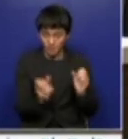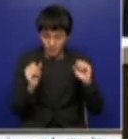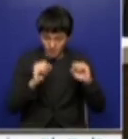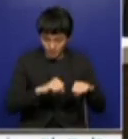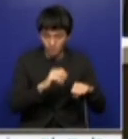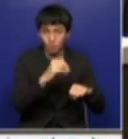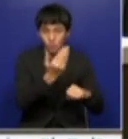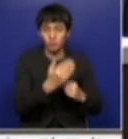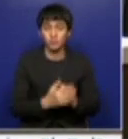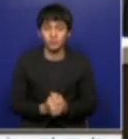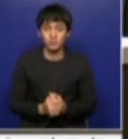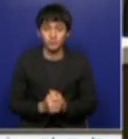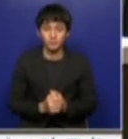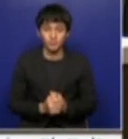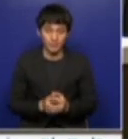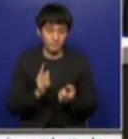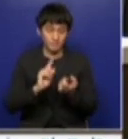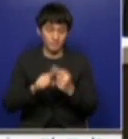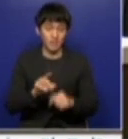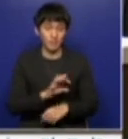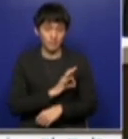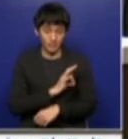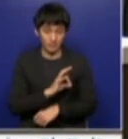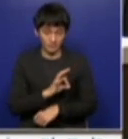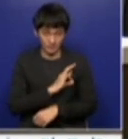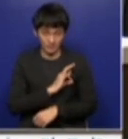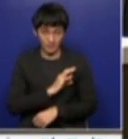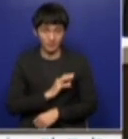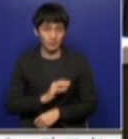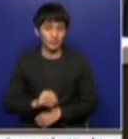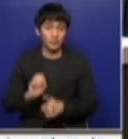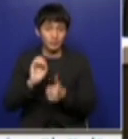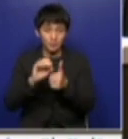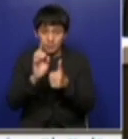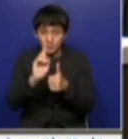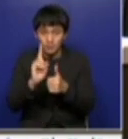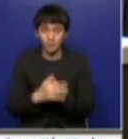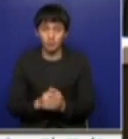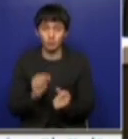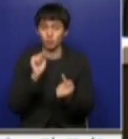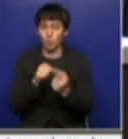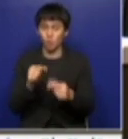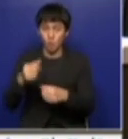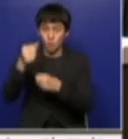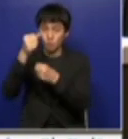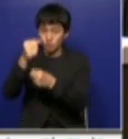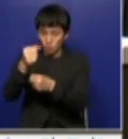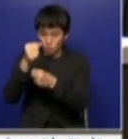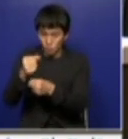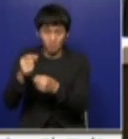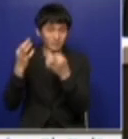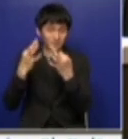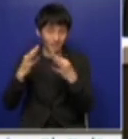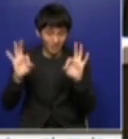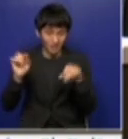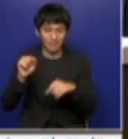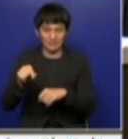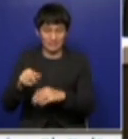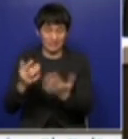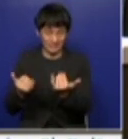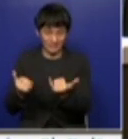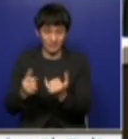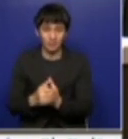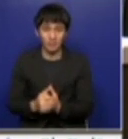เพื่อนสมาชิกท่านหนึ่งเสนอบอกว่าไปถามประชามติเลยไหมว่าชุมนุมสาธารณะชมขนาดนี้เนี่ย